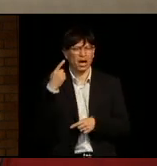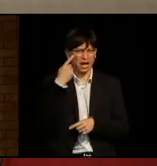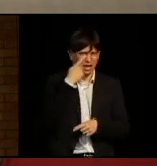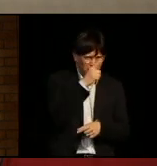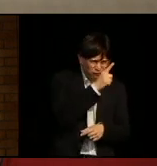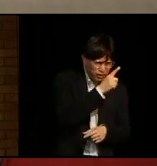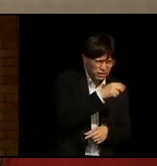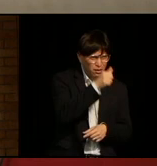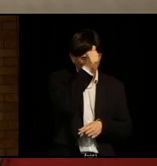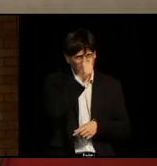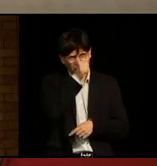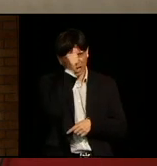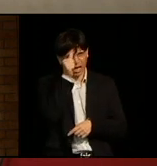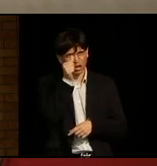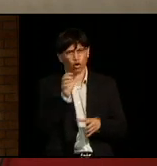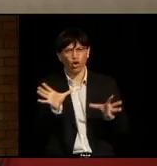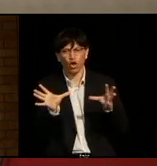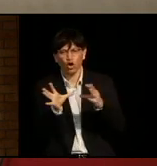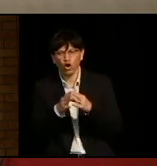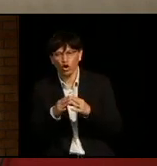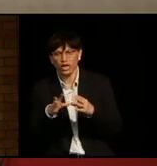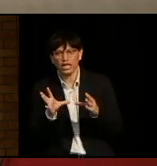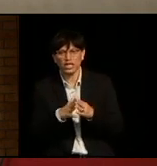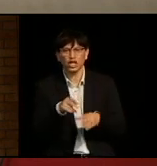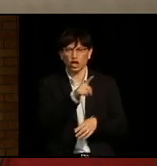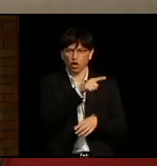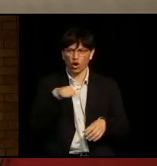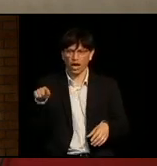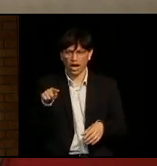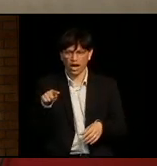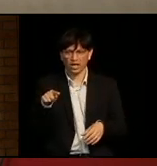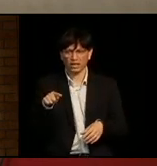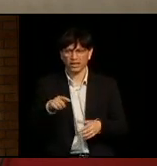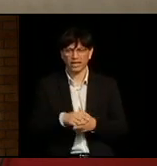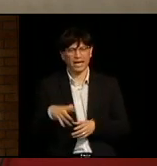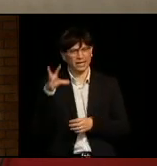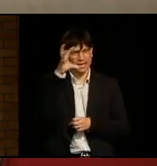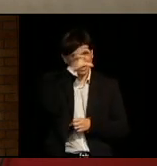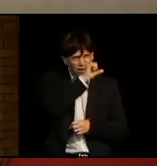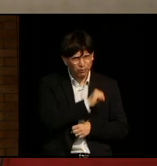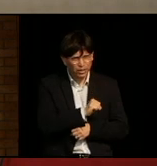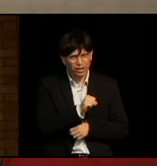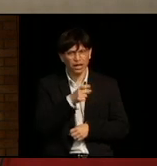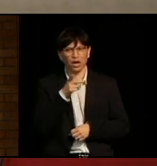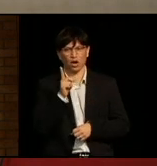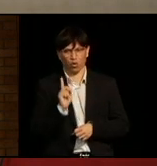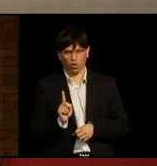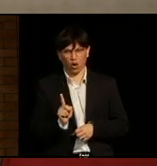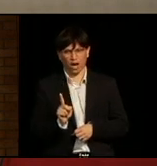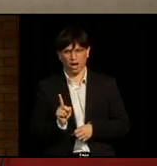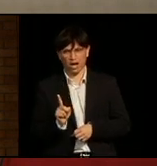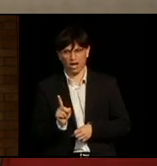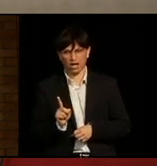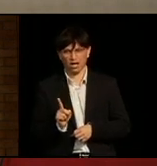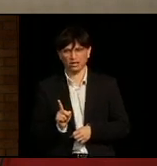noi cattolici di interagire con la cultura di fare cultura e di capire quale sia l'effettiva influenza